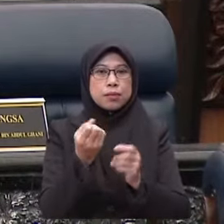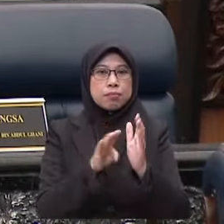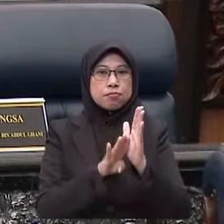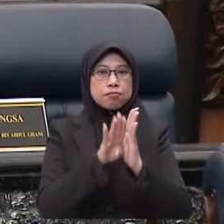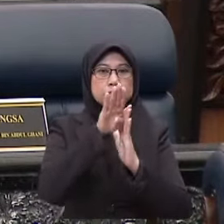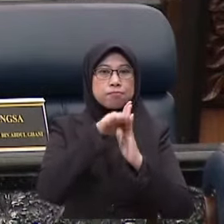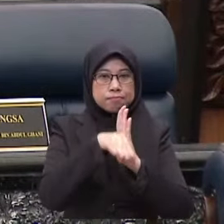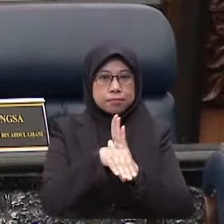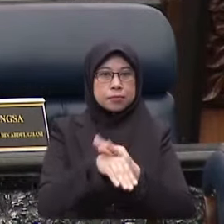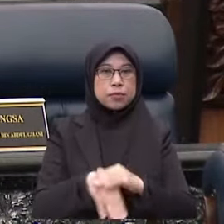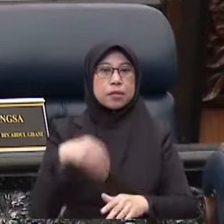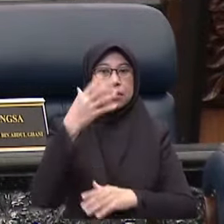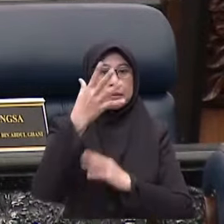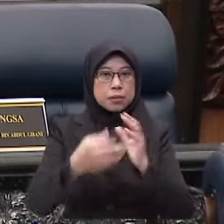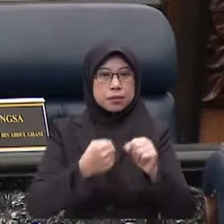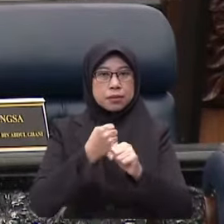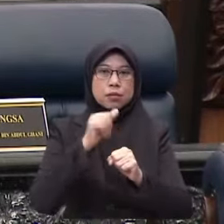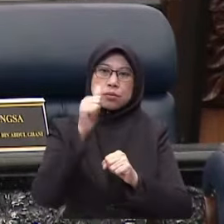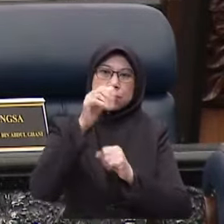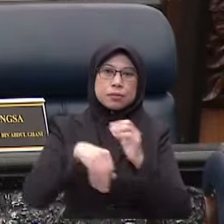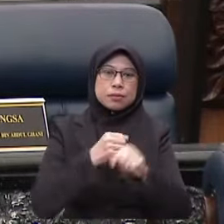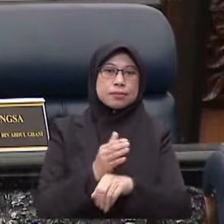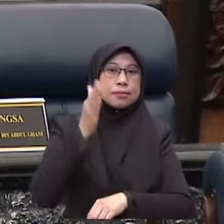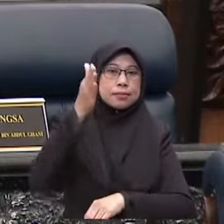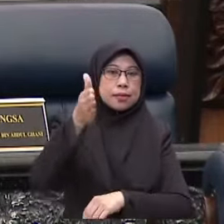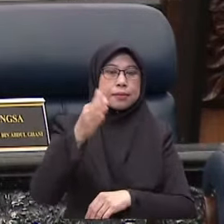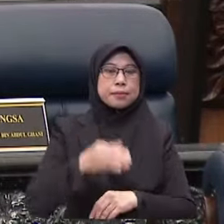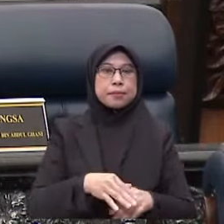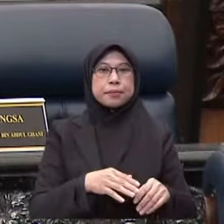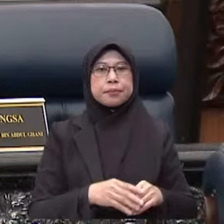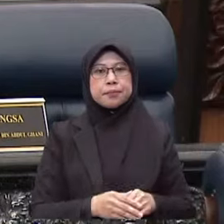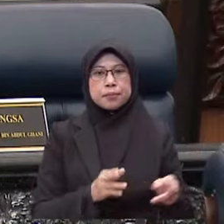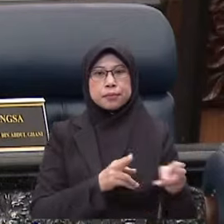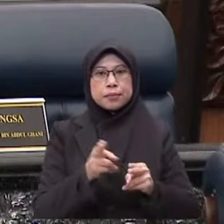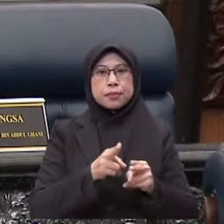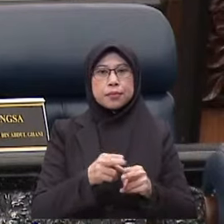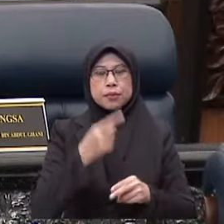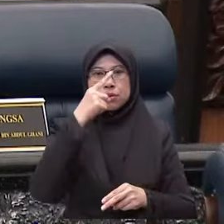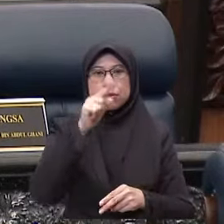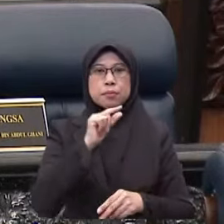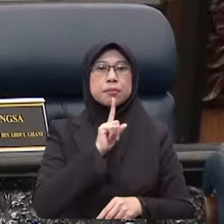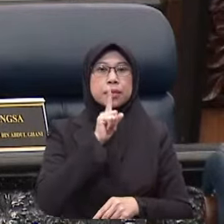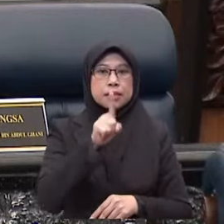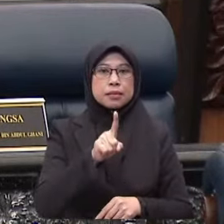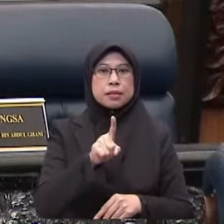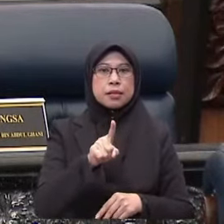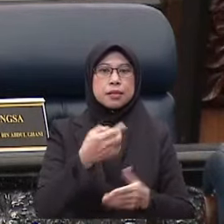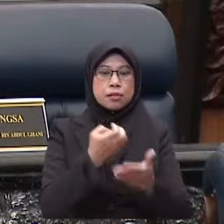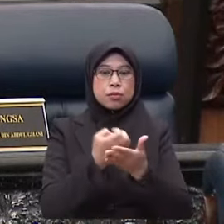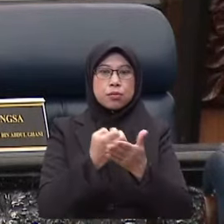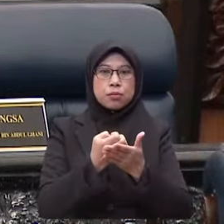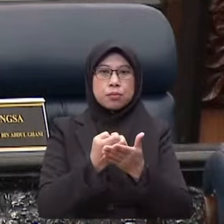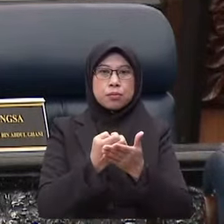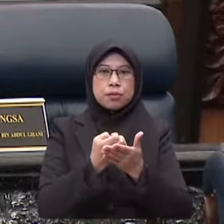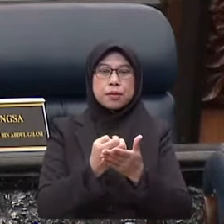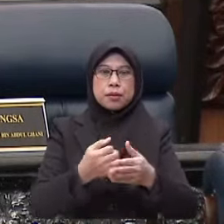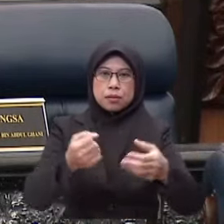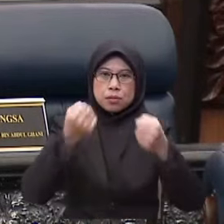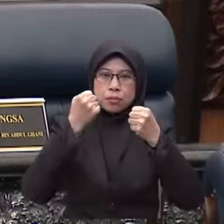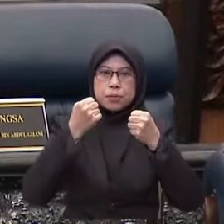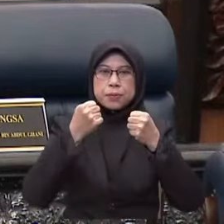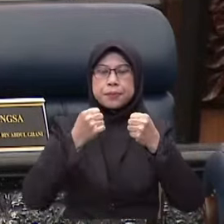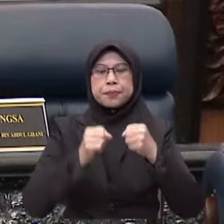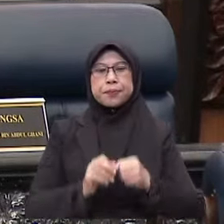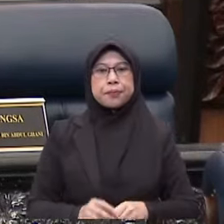buat hari ini untuk 5 tahun at 10 tahun akan datang ialah bagi memastikan fundamental ekonomi negara ini akan terus Kukuh ke